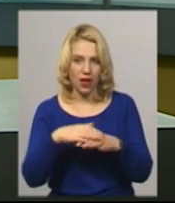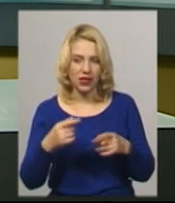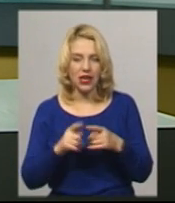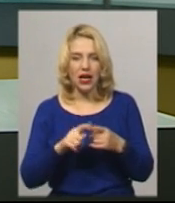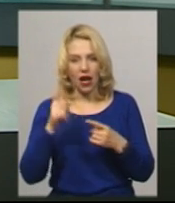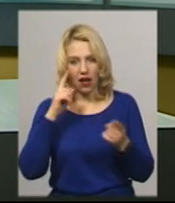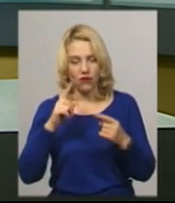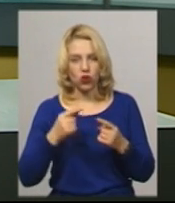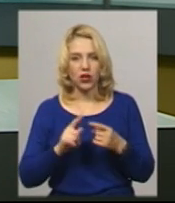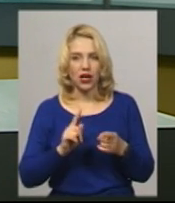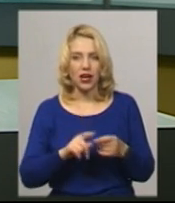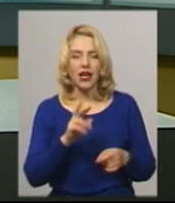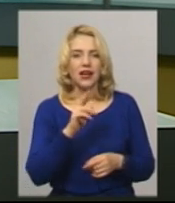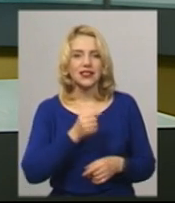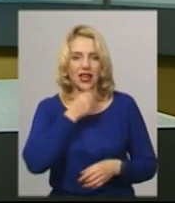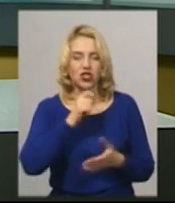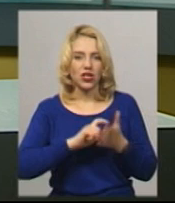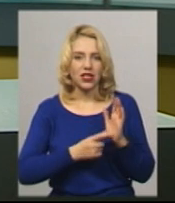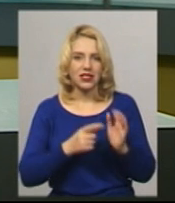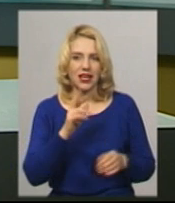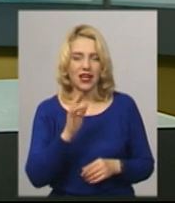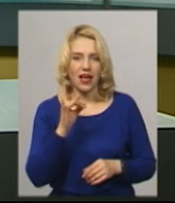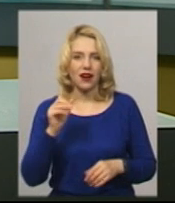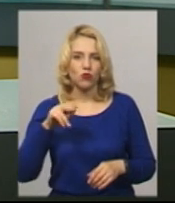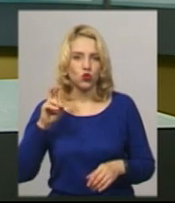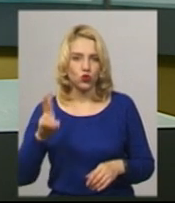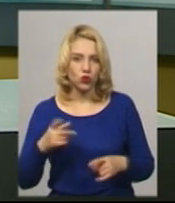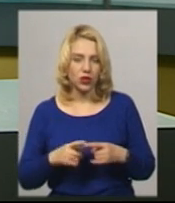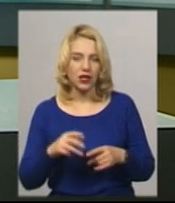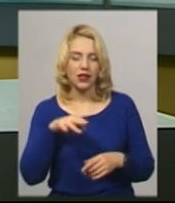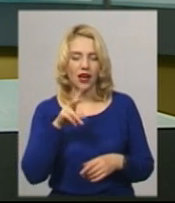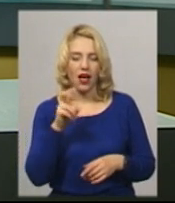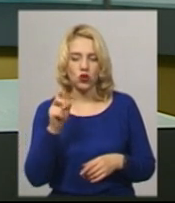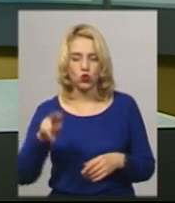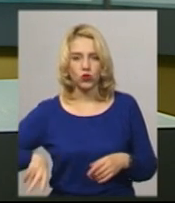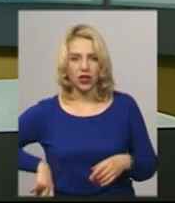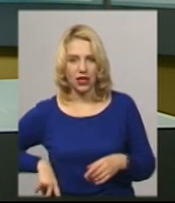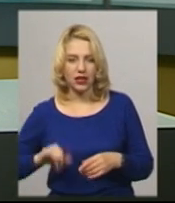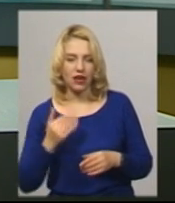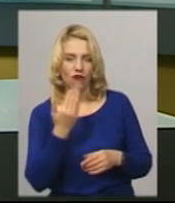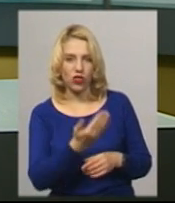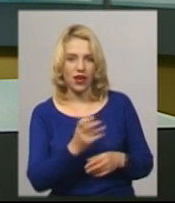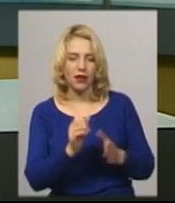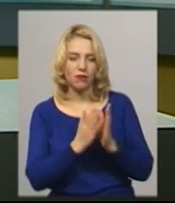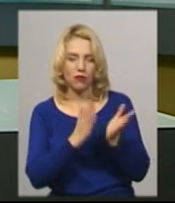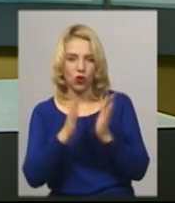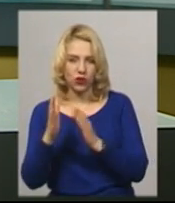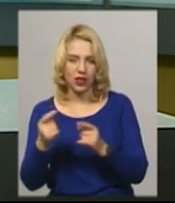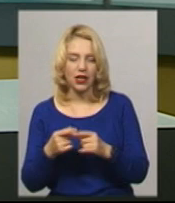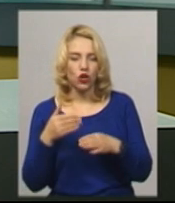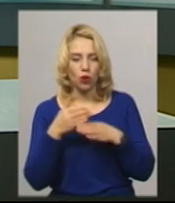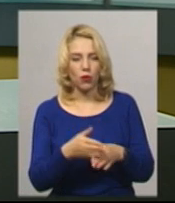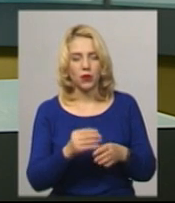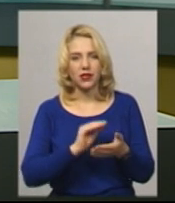– старшокласниця Діана Веремчук. Зі слів директорки школи Наталії Ткачук, вона та бібліотекар допомагали Діані Веремчук